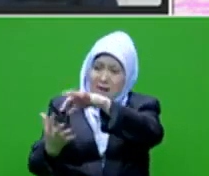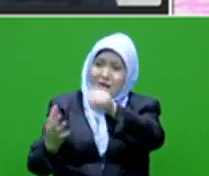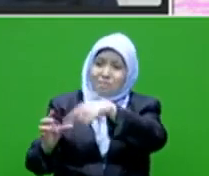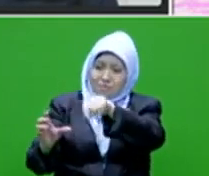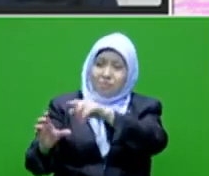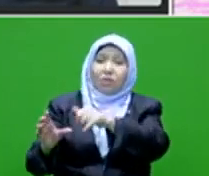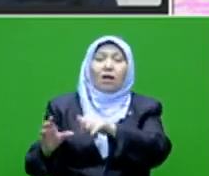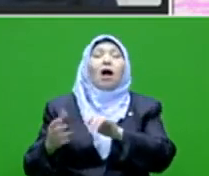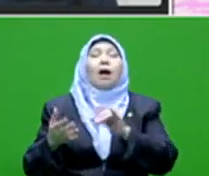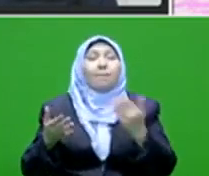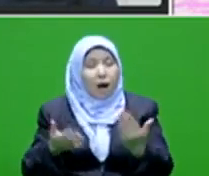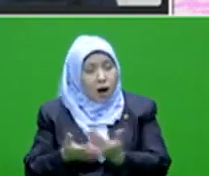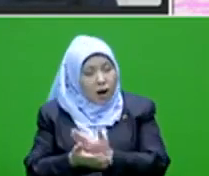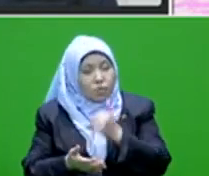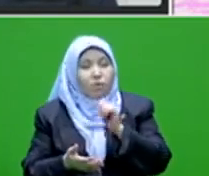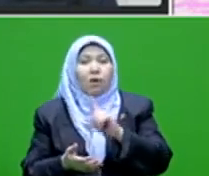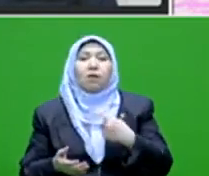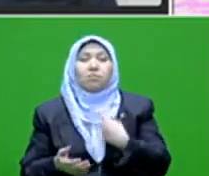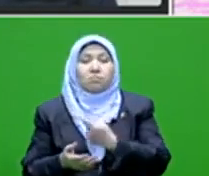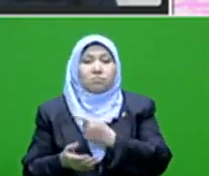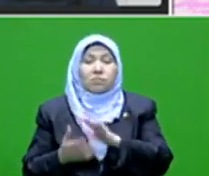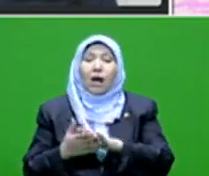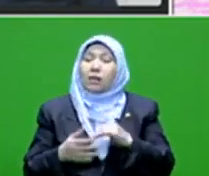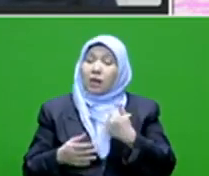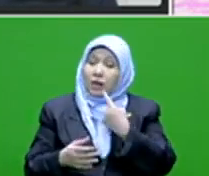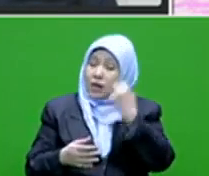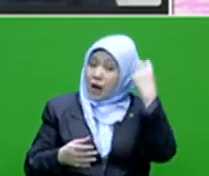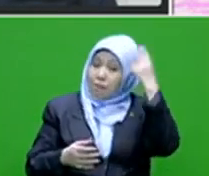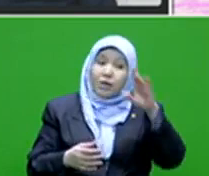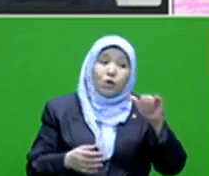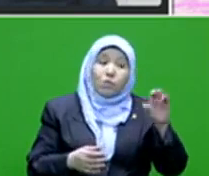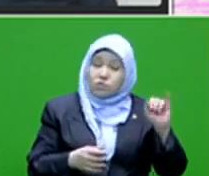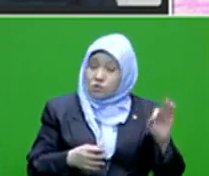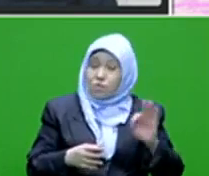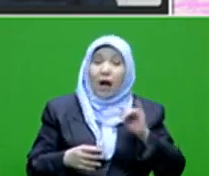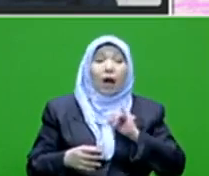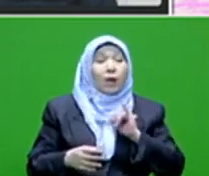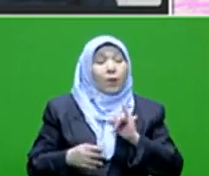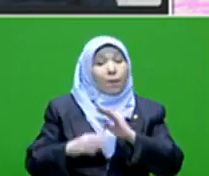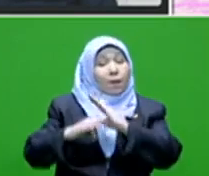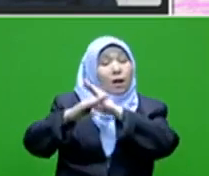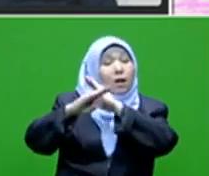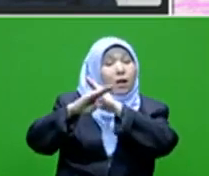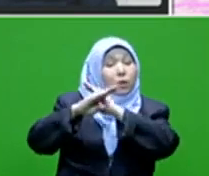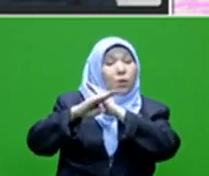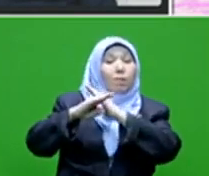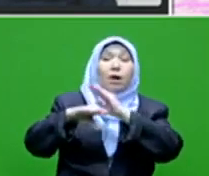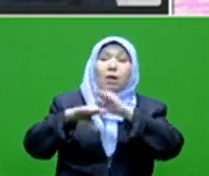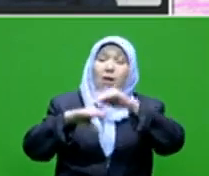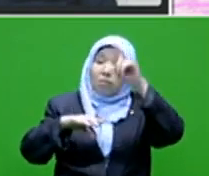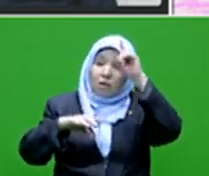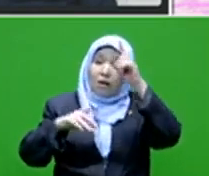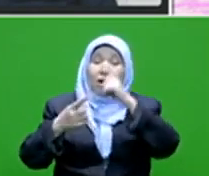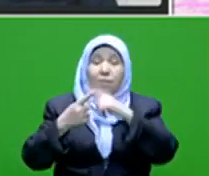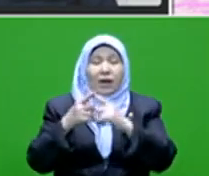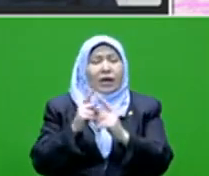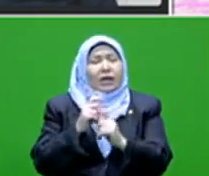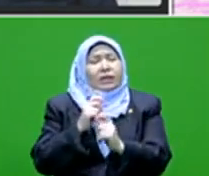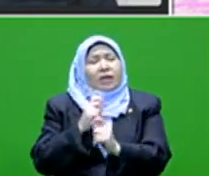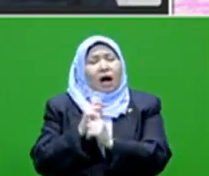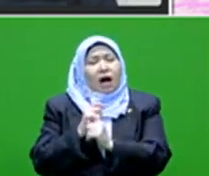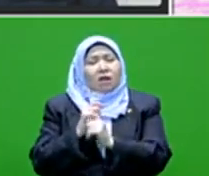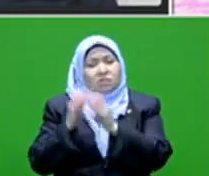dengar. Qala ma'adallah. Kata Nabi Yusuf. Nabi Yusuf kata, aku berlindung kepada Allah daripada menahan